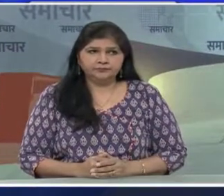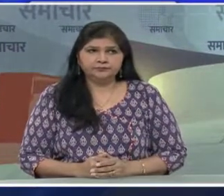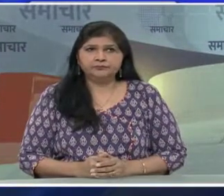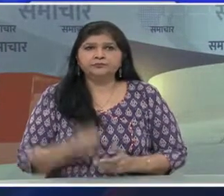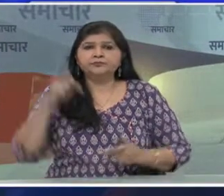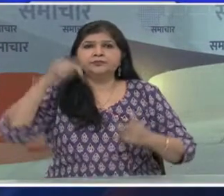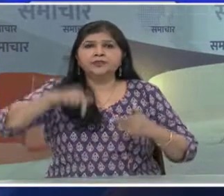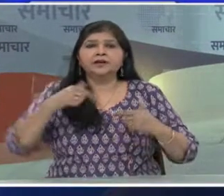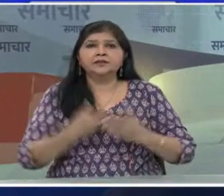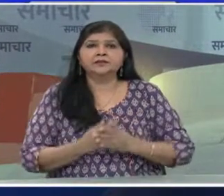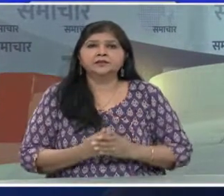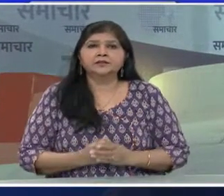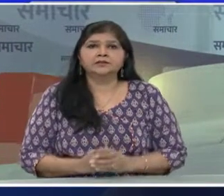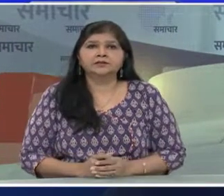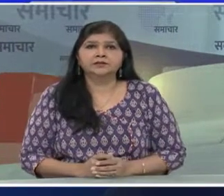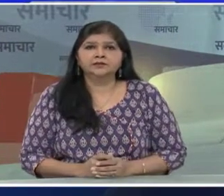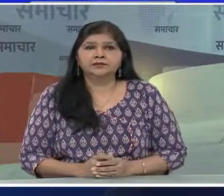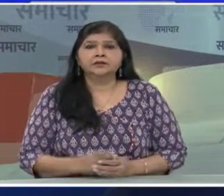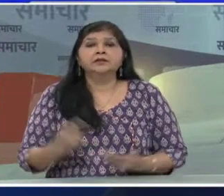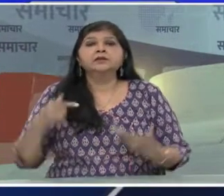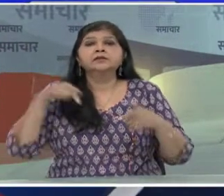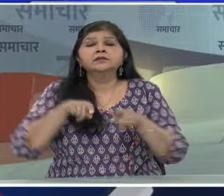आज इसको